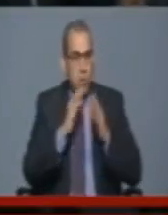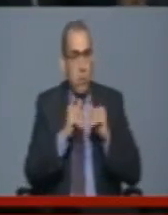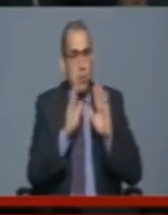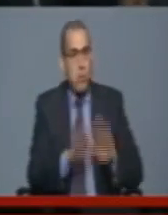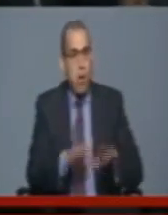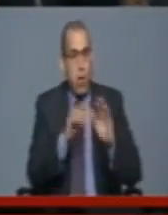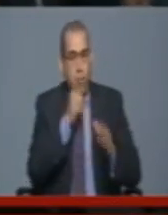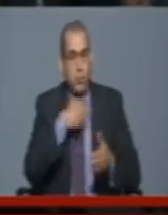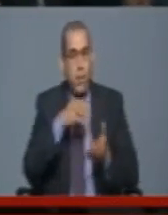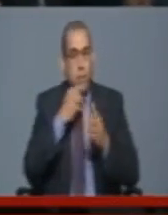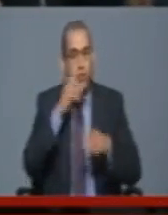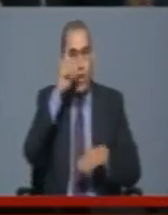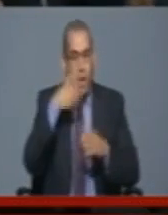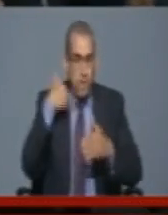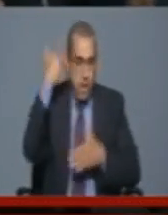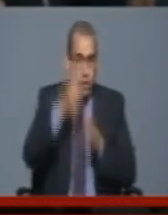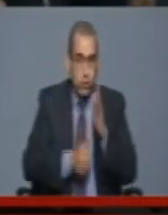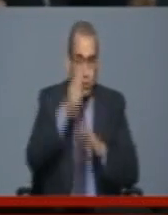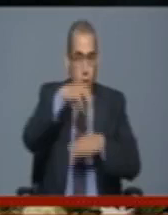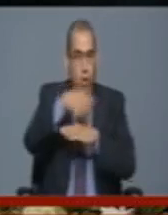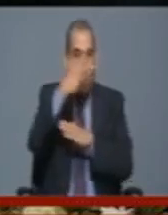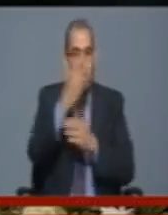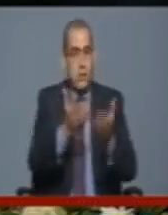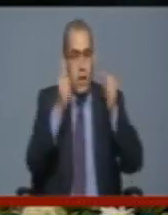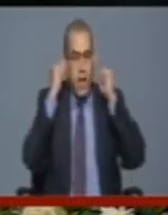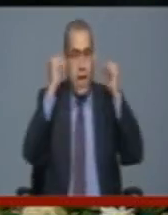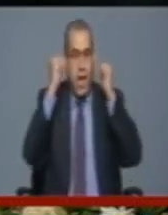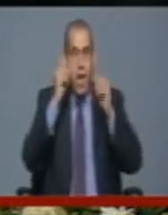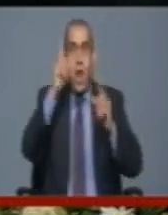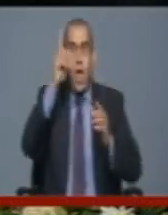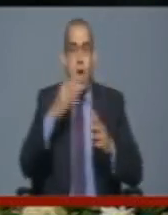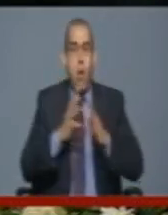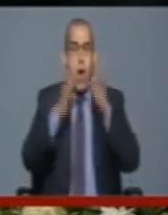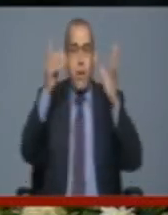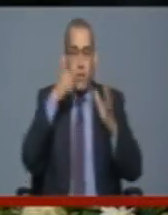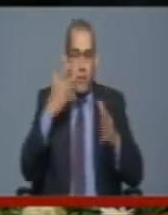المسجد الأقصى المبارك مهللين مكبرين فرحين.